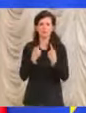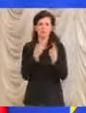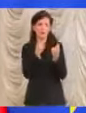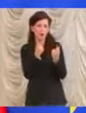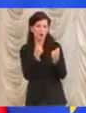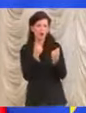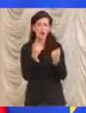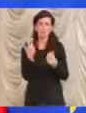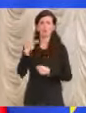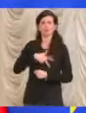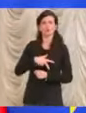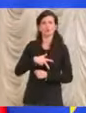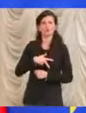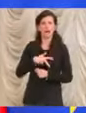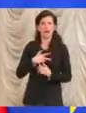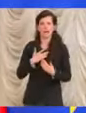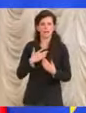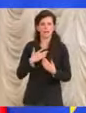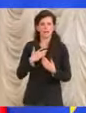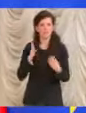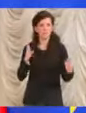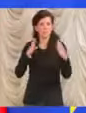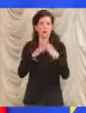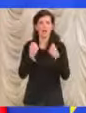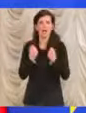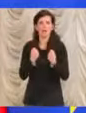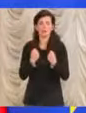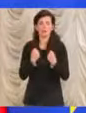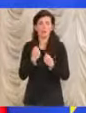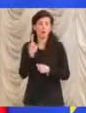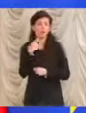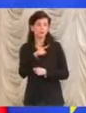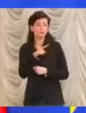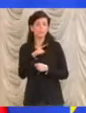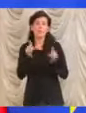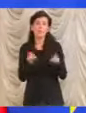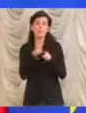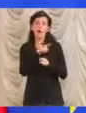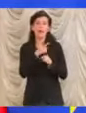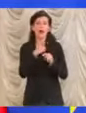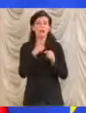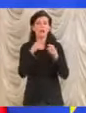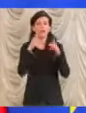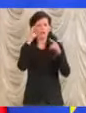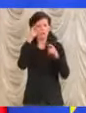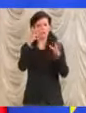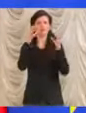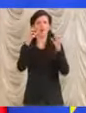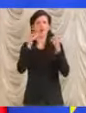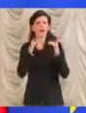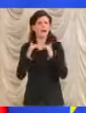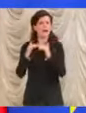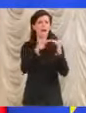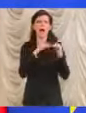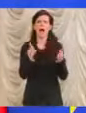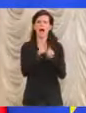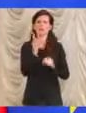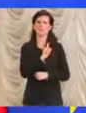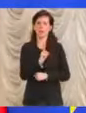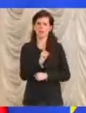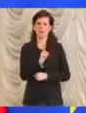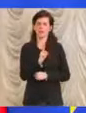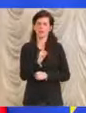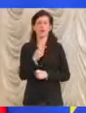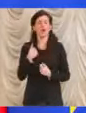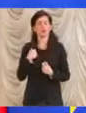sociali non hanno nulla a che vedere con shock asimmetrici ho detto i colleghi non mi riproponete questo match con